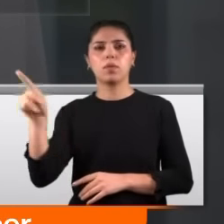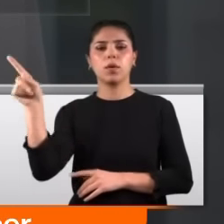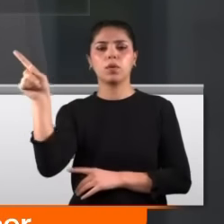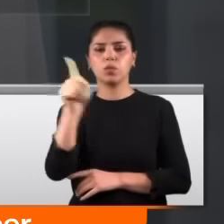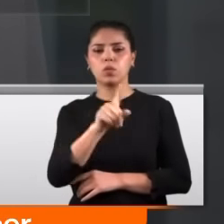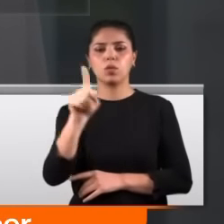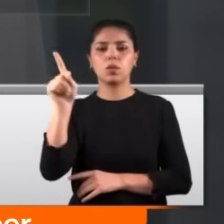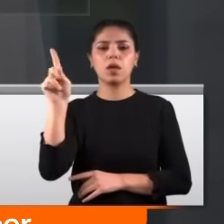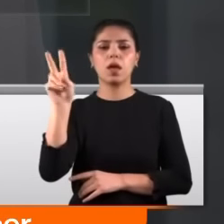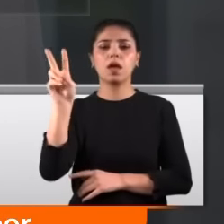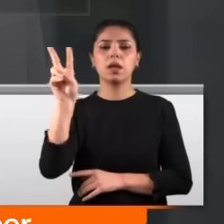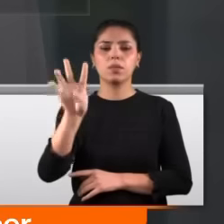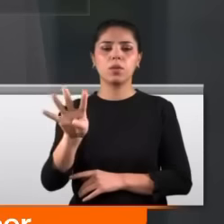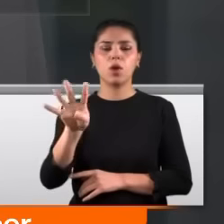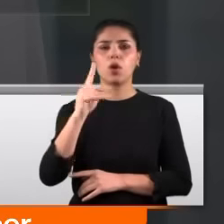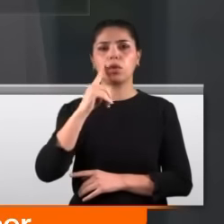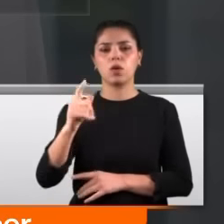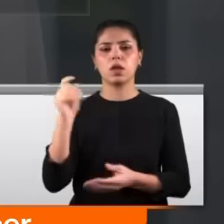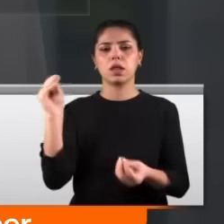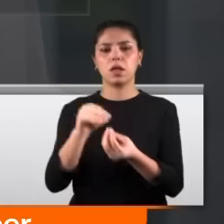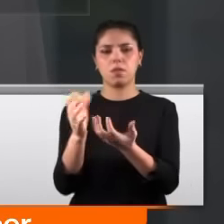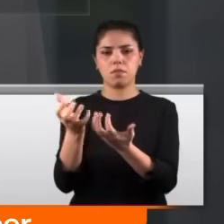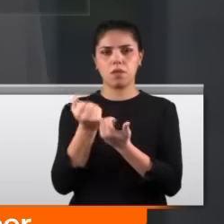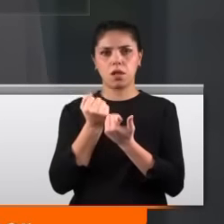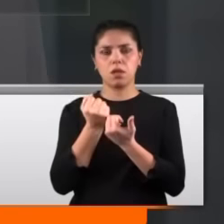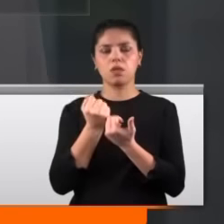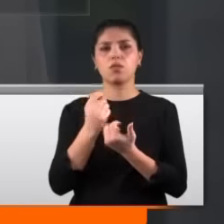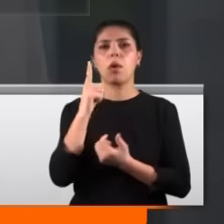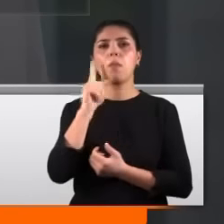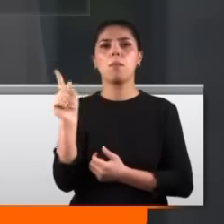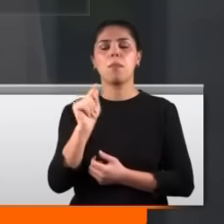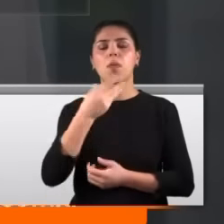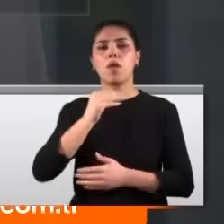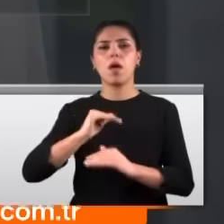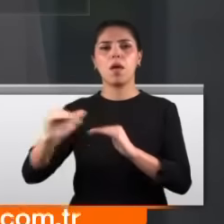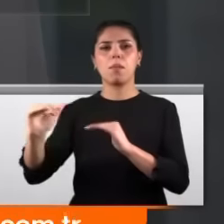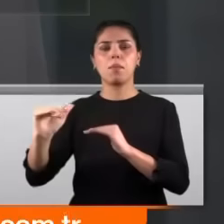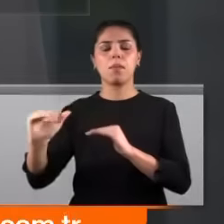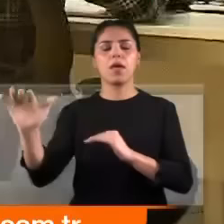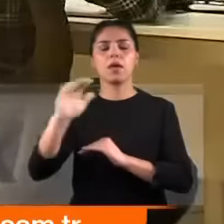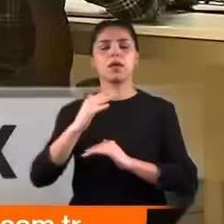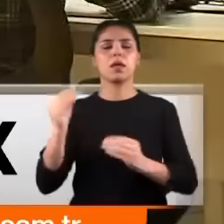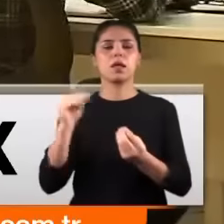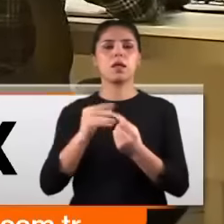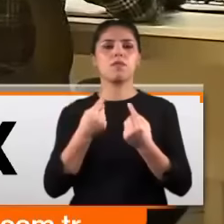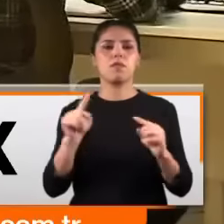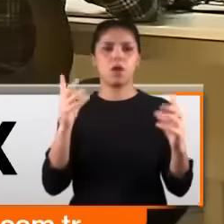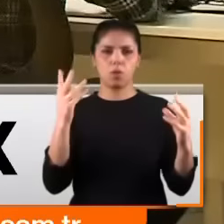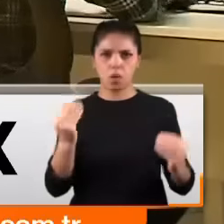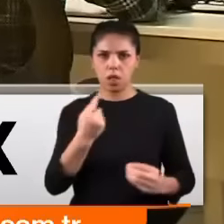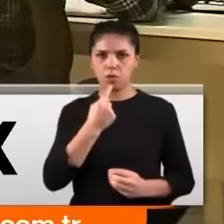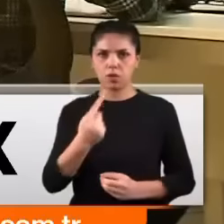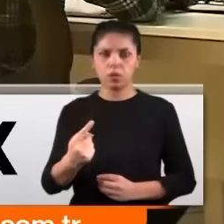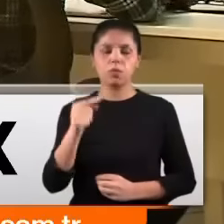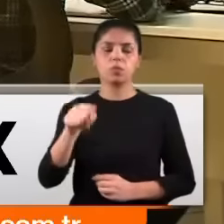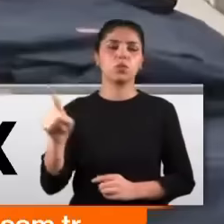oranında Temmuz zammı alacak. Bu da memur emeklilerinin aleyhine %5,4'lük bir zam farkı oluşacağı anlamına geliyor. İşte